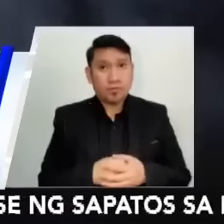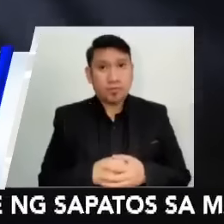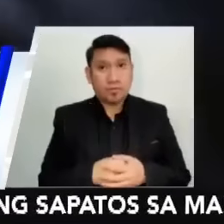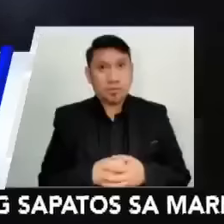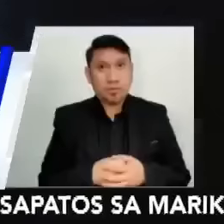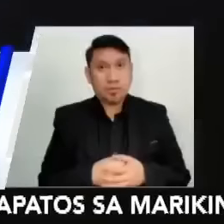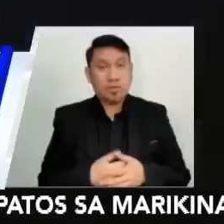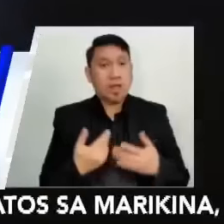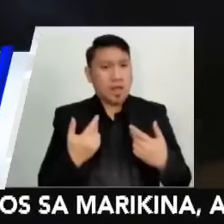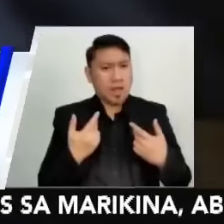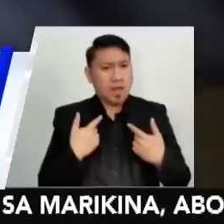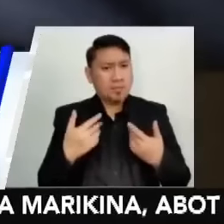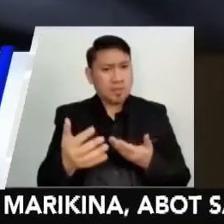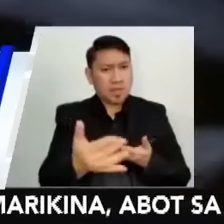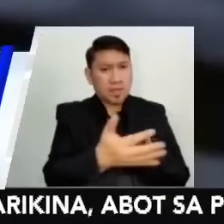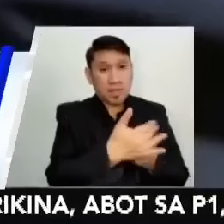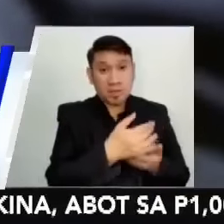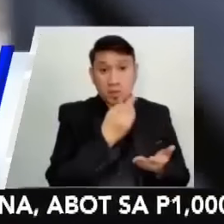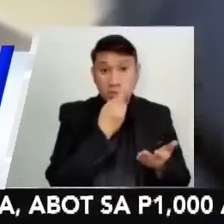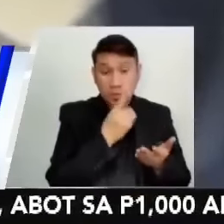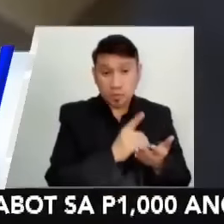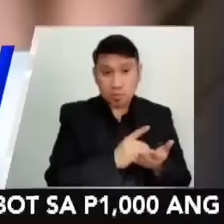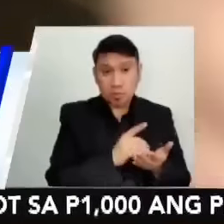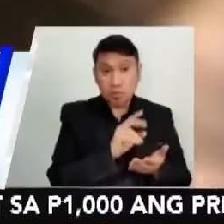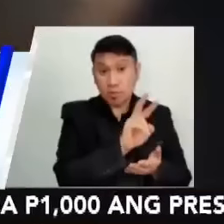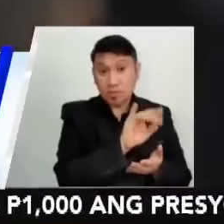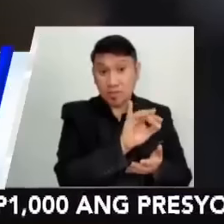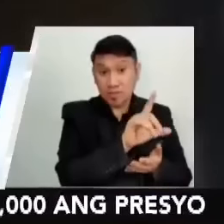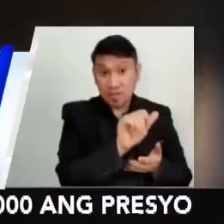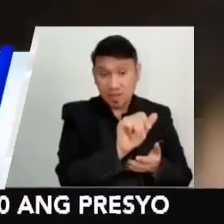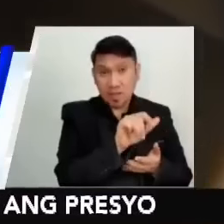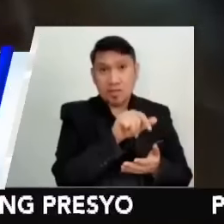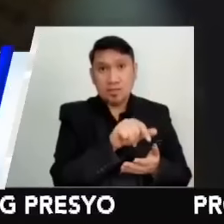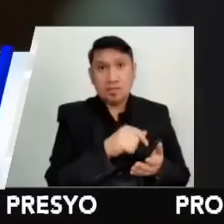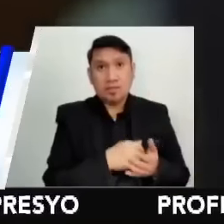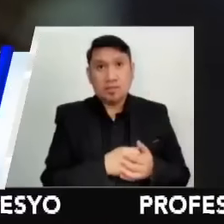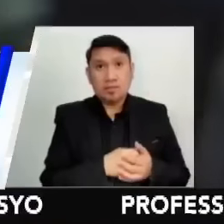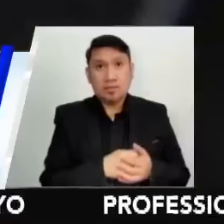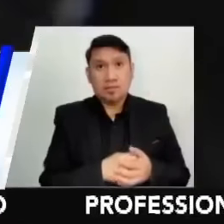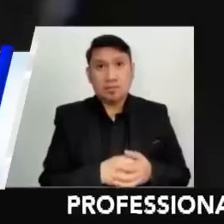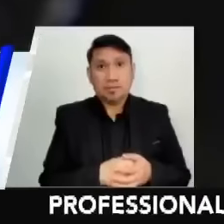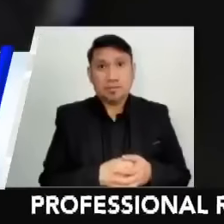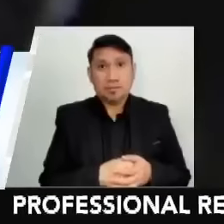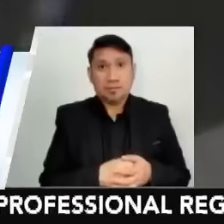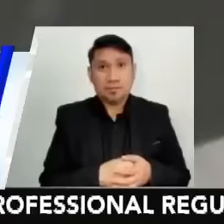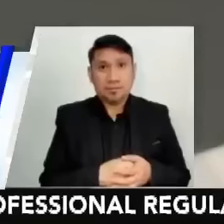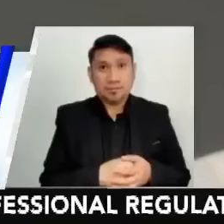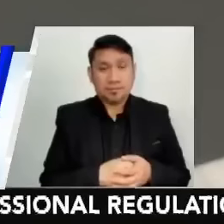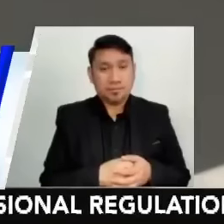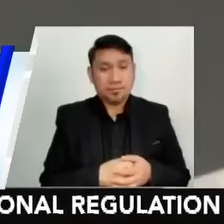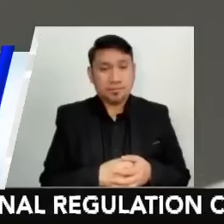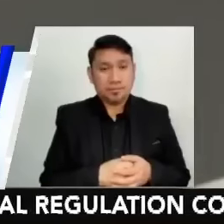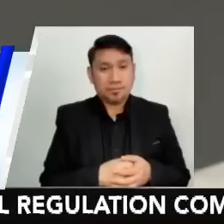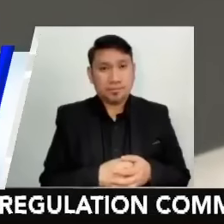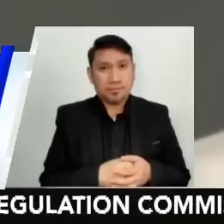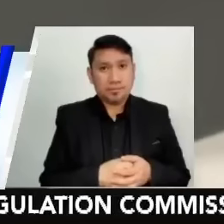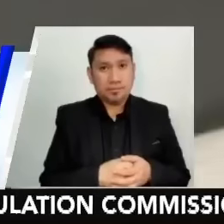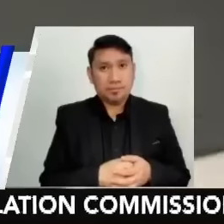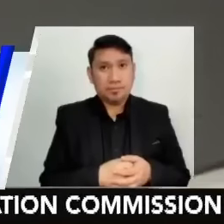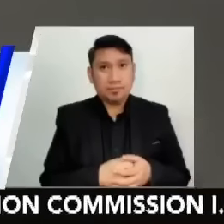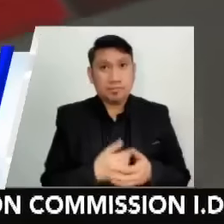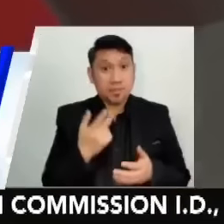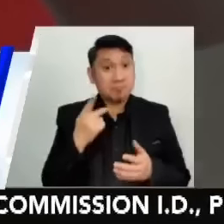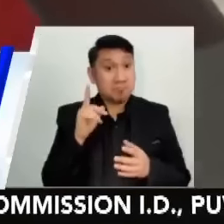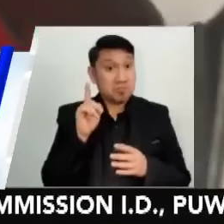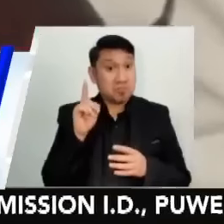ring dokumento sa villa ng iba pang Baofu Incorporators na sina Zhang Ruijin at Lin Baoying na sangkot umano sa